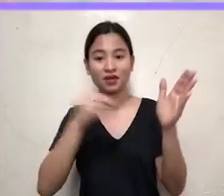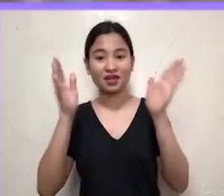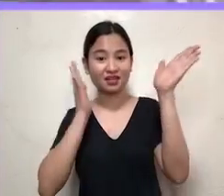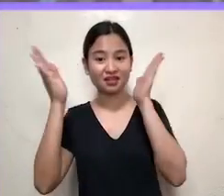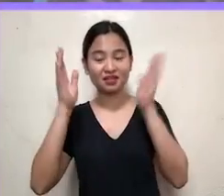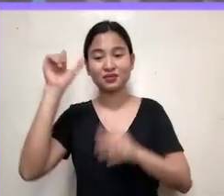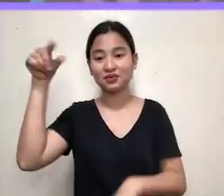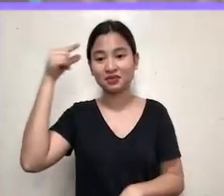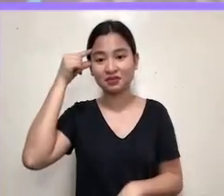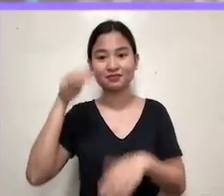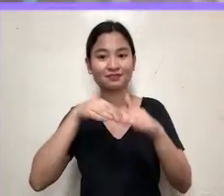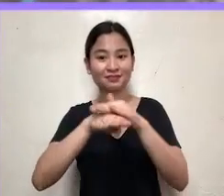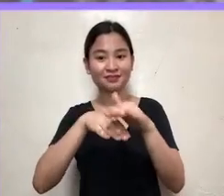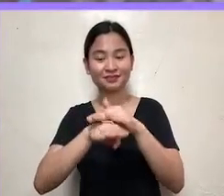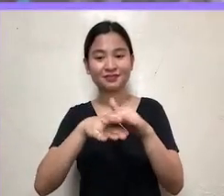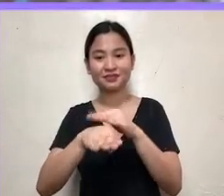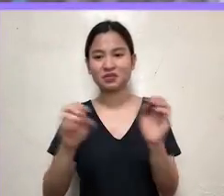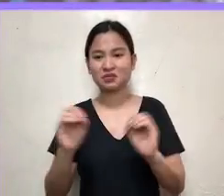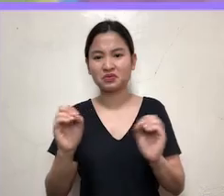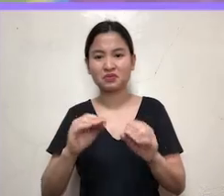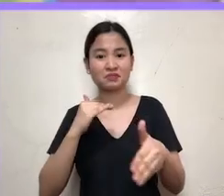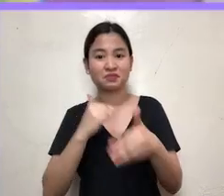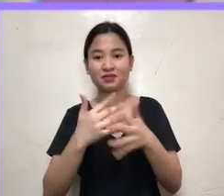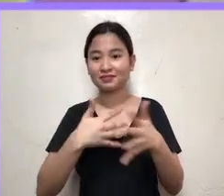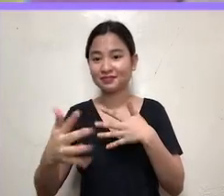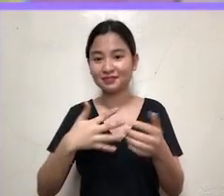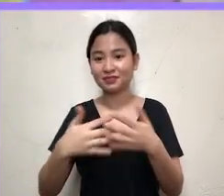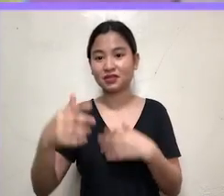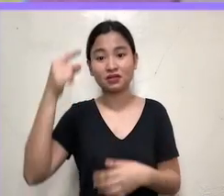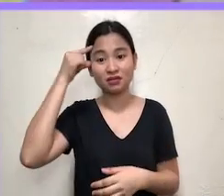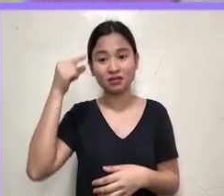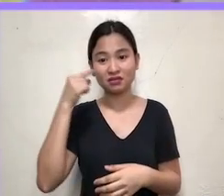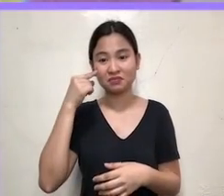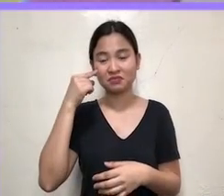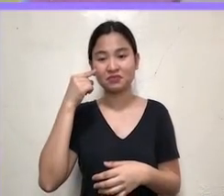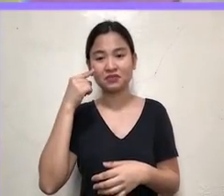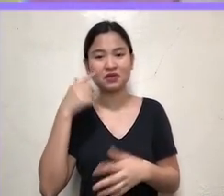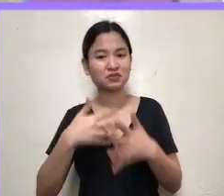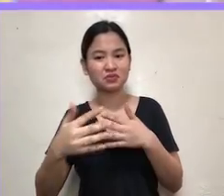at serbisyo ng gobyerno na hindi hadlang ang kasarian,